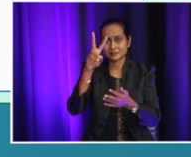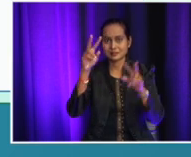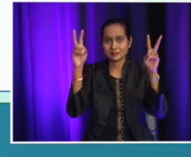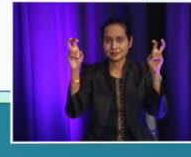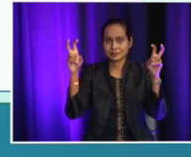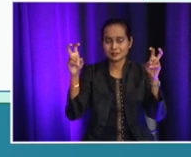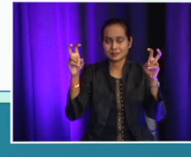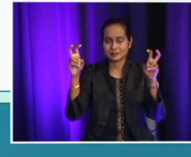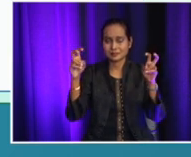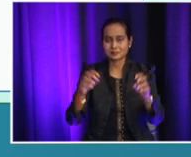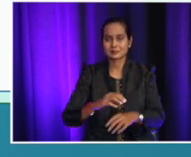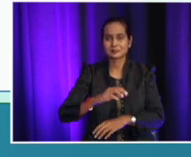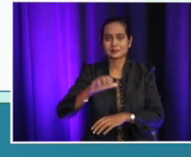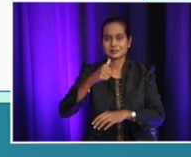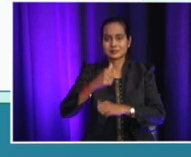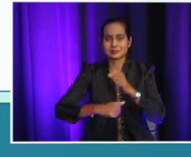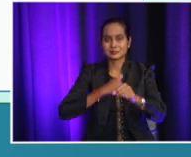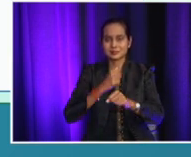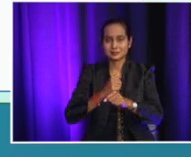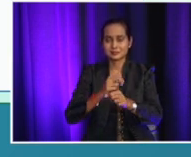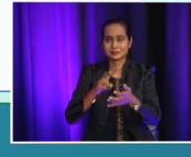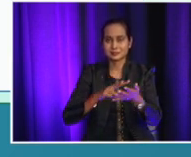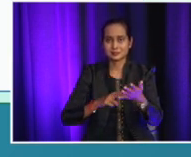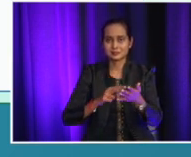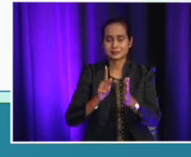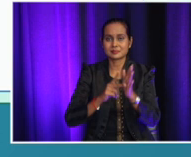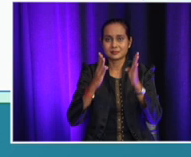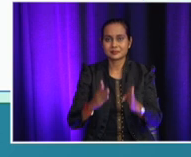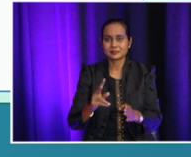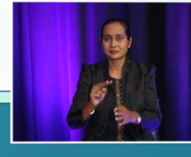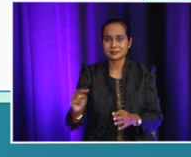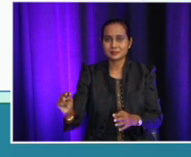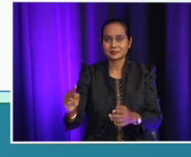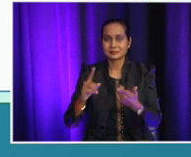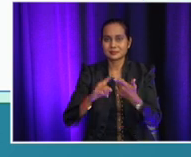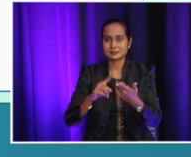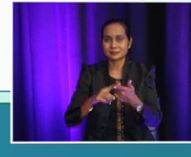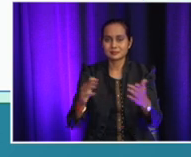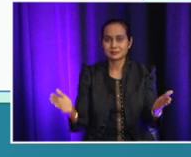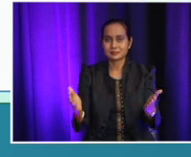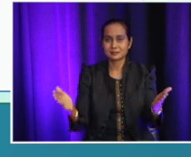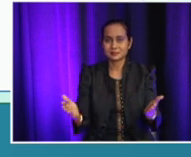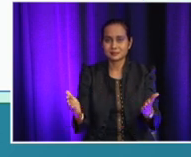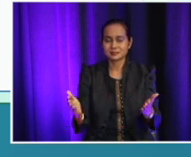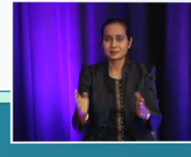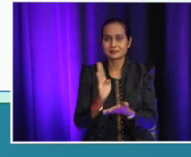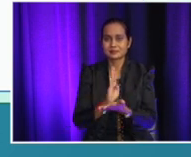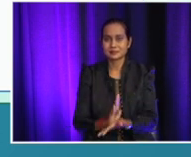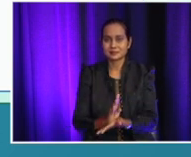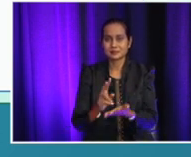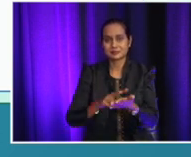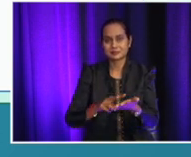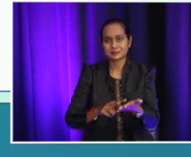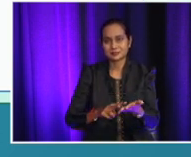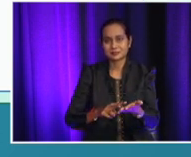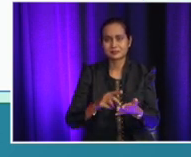dekat membaca kebangsaan diikuti tajuk yang kedua memupuk budaya membaca oke apa